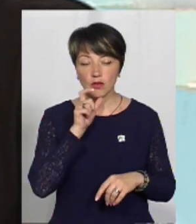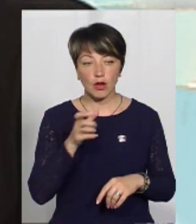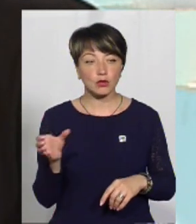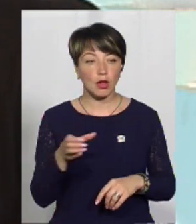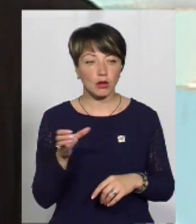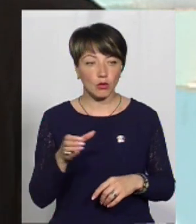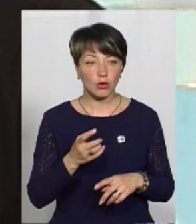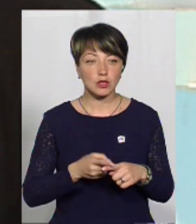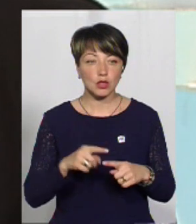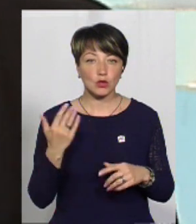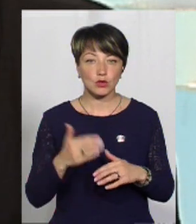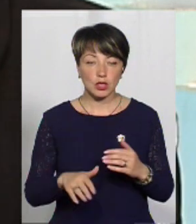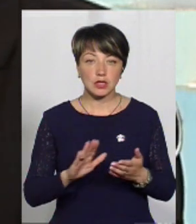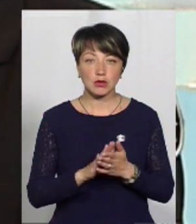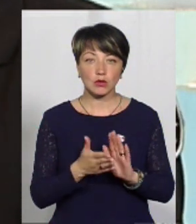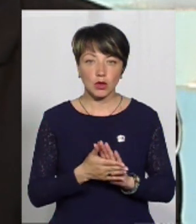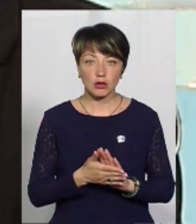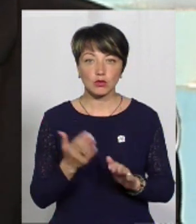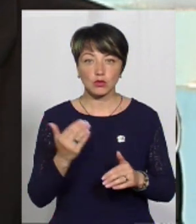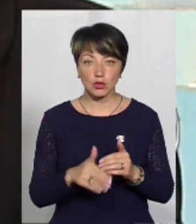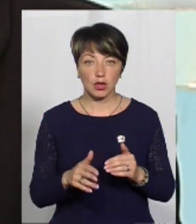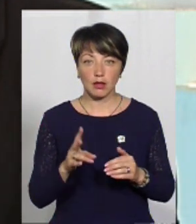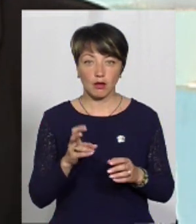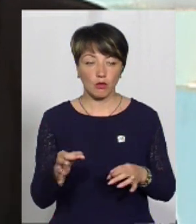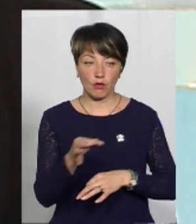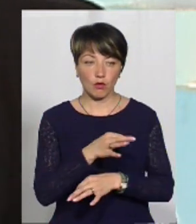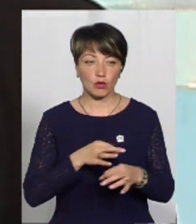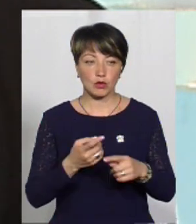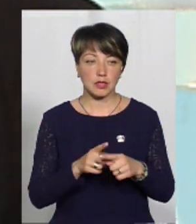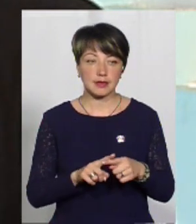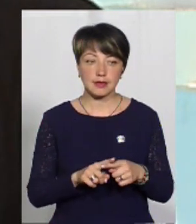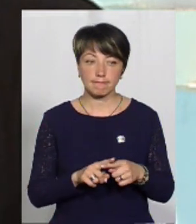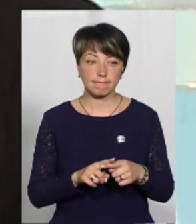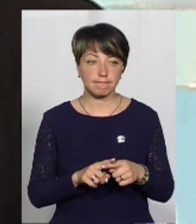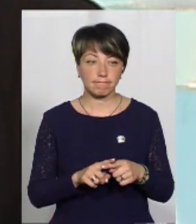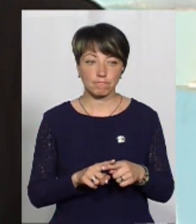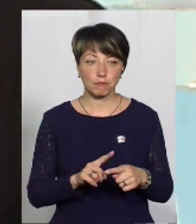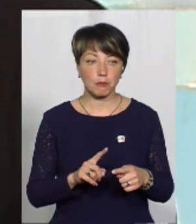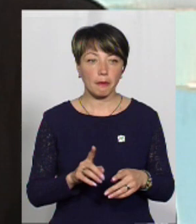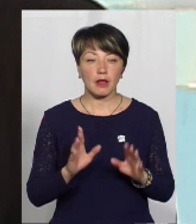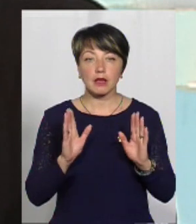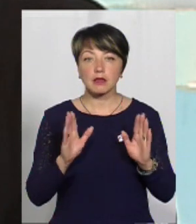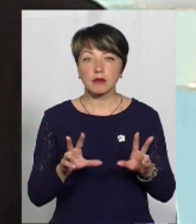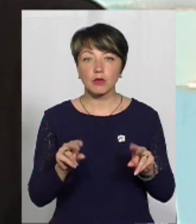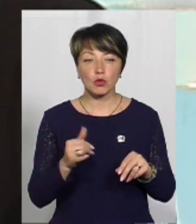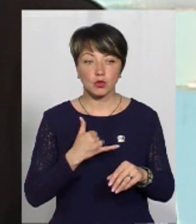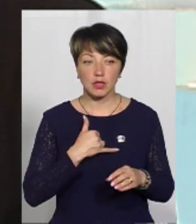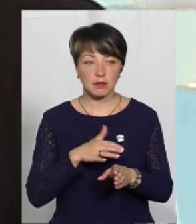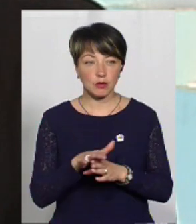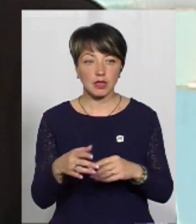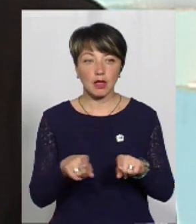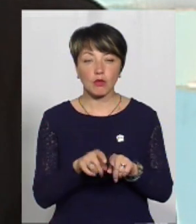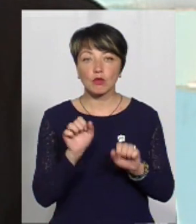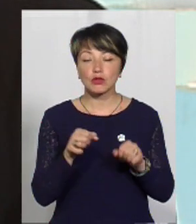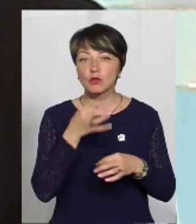вже є така от ситуація, що вже не обговорюється. І це... настільки Бог милує, що в нас такого не відбувається, бо це